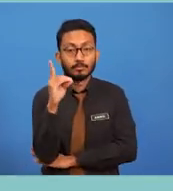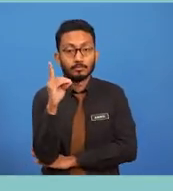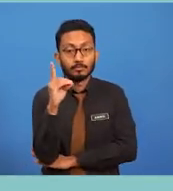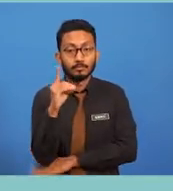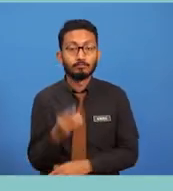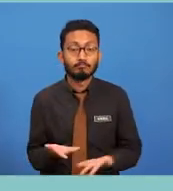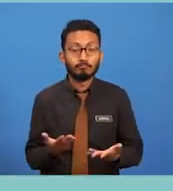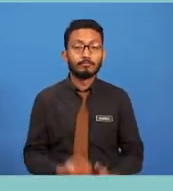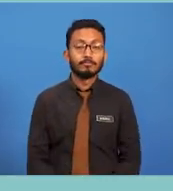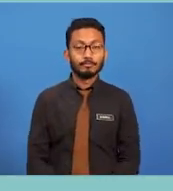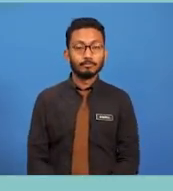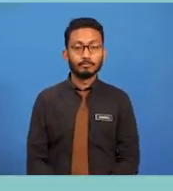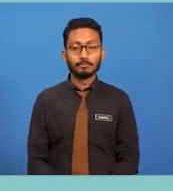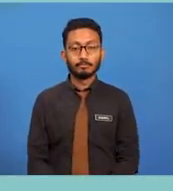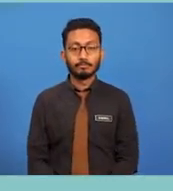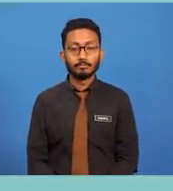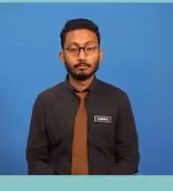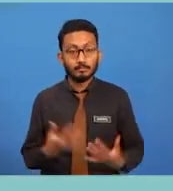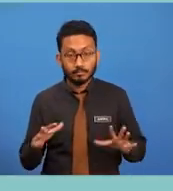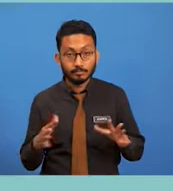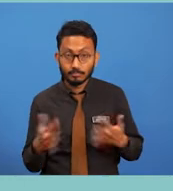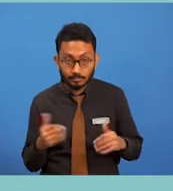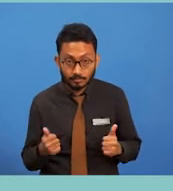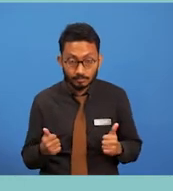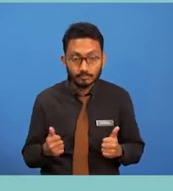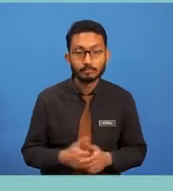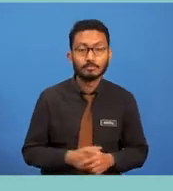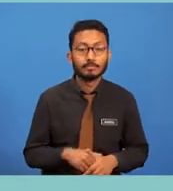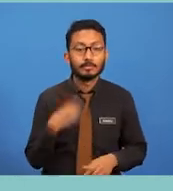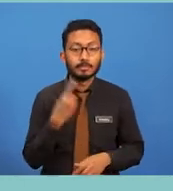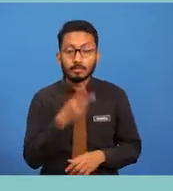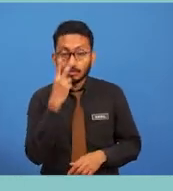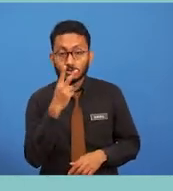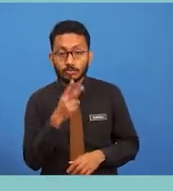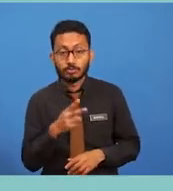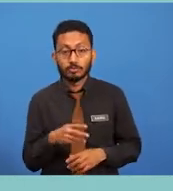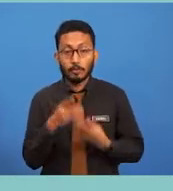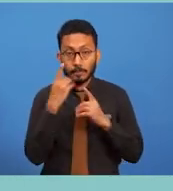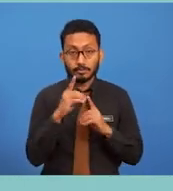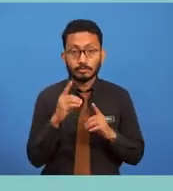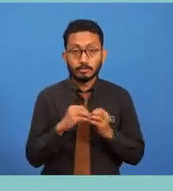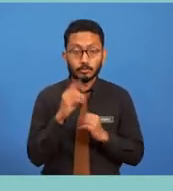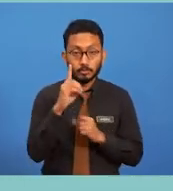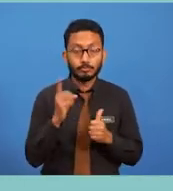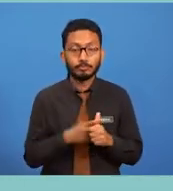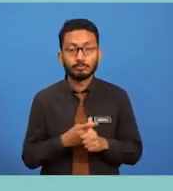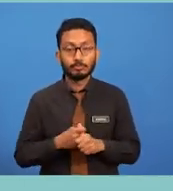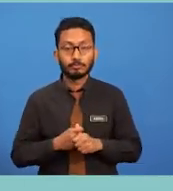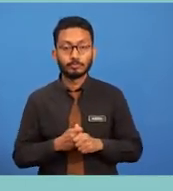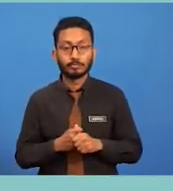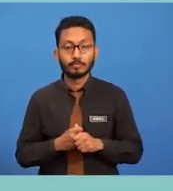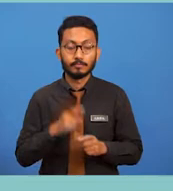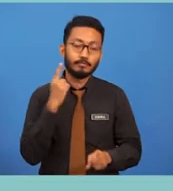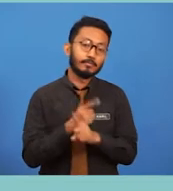Bagaimana? Dah selesai? Kita lihat jawapan pertama.